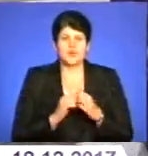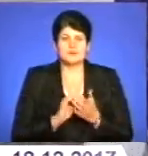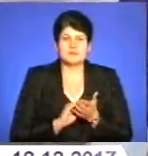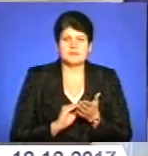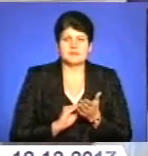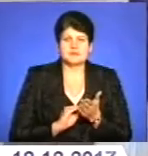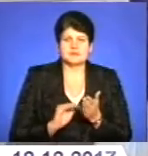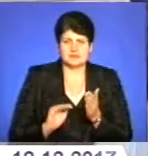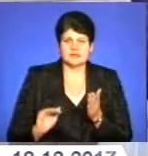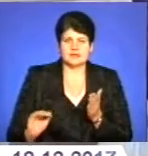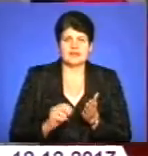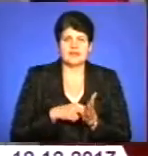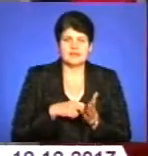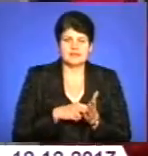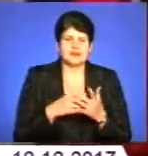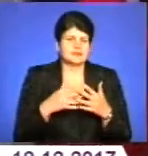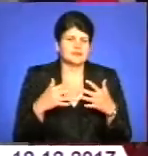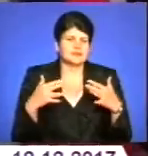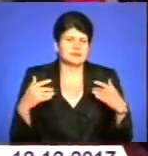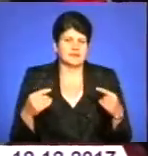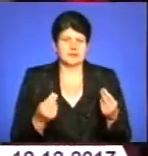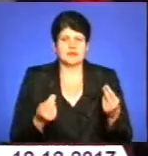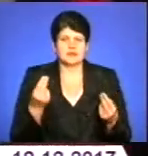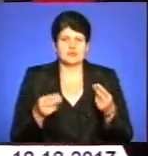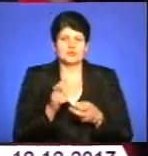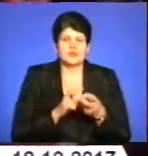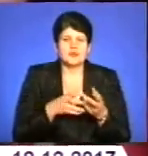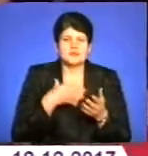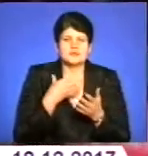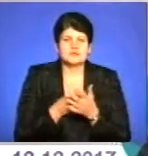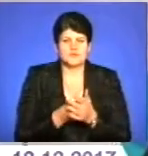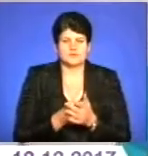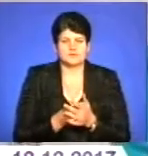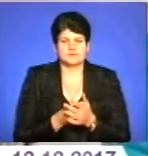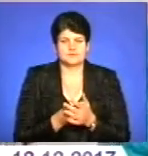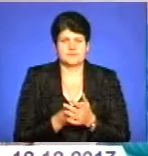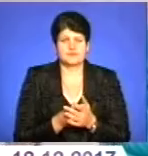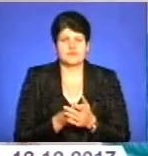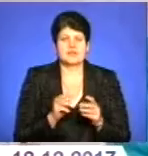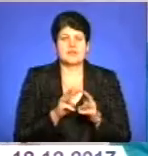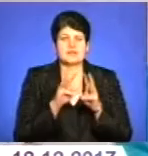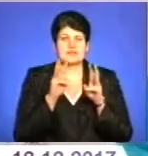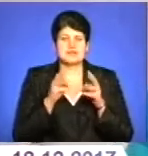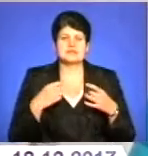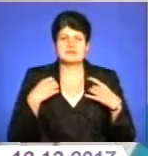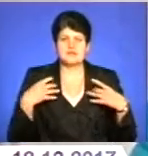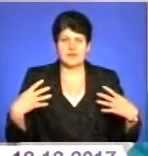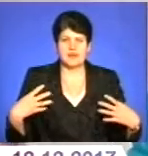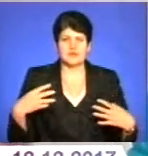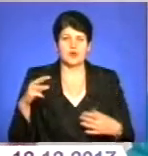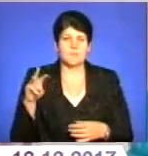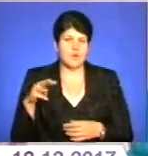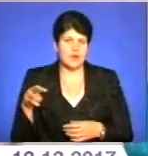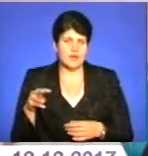листа Миколаєві, тому серед розмаїтих іграшок шукав свою омріяну. На свято Миколая ми прийшли з молодшими, ті в школі